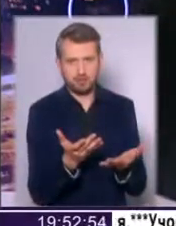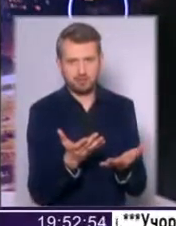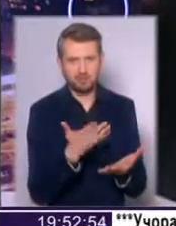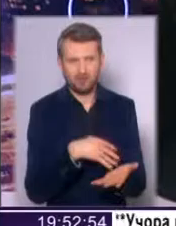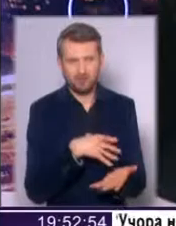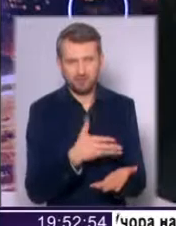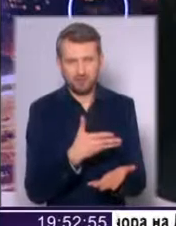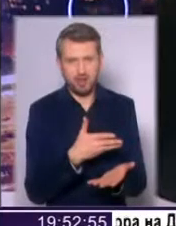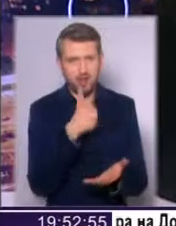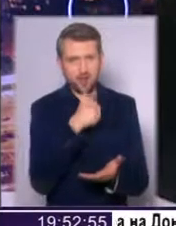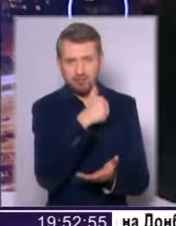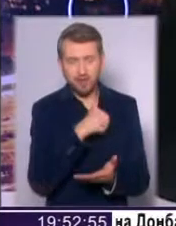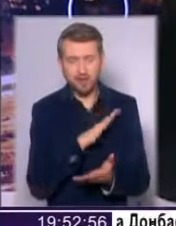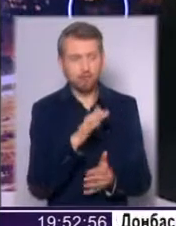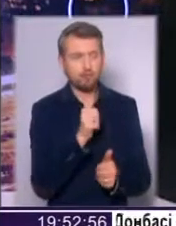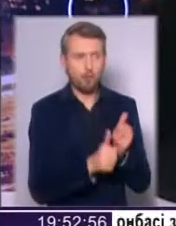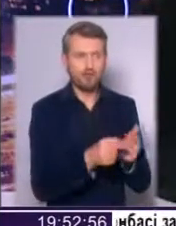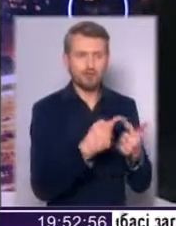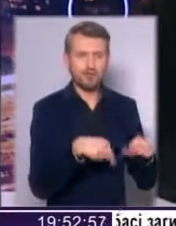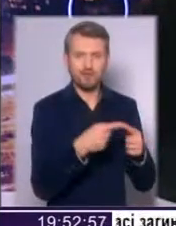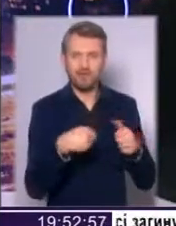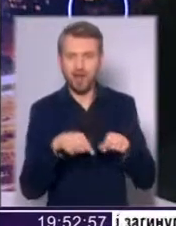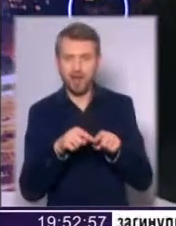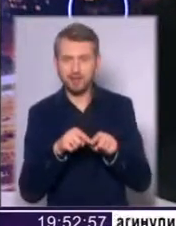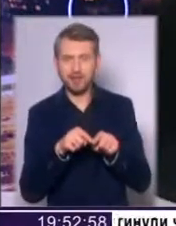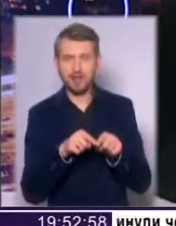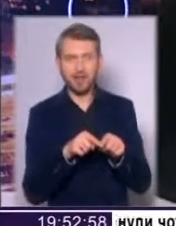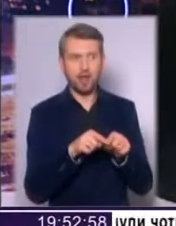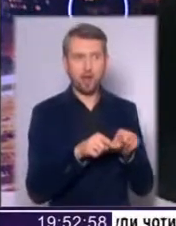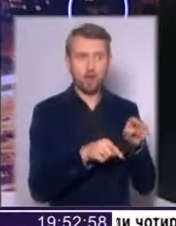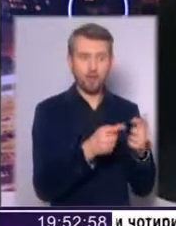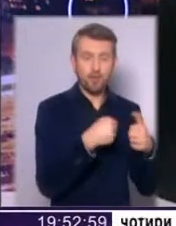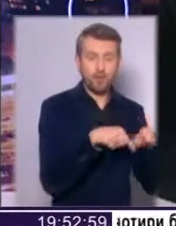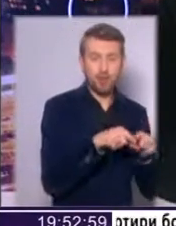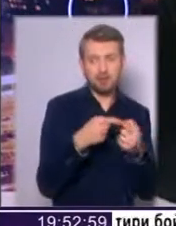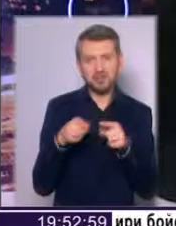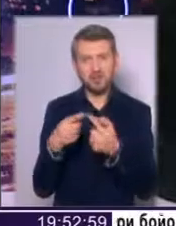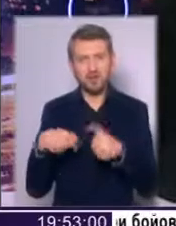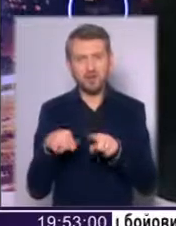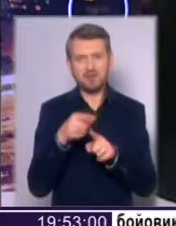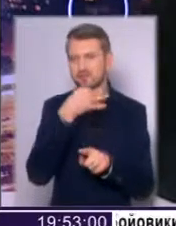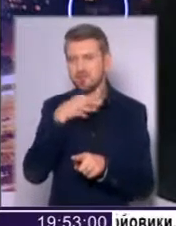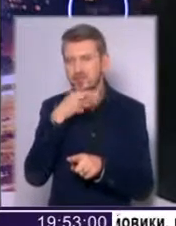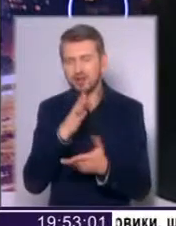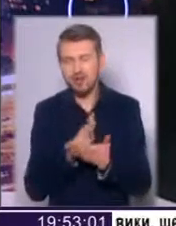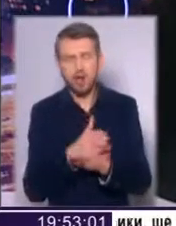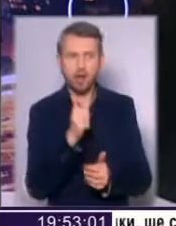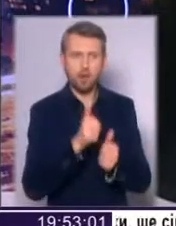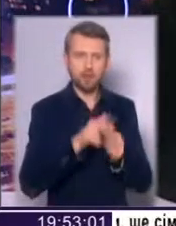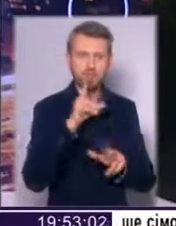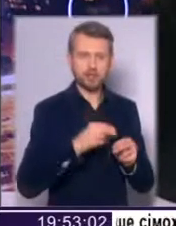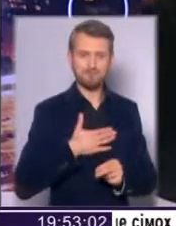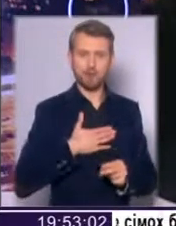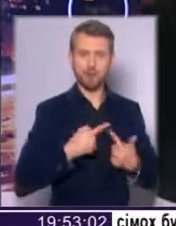не секрет, що у кожної фракції, до іншої фракції є безліч претензій, кожен вважає свою фракцію